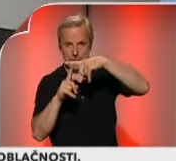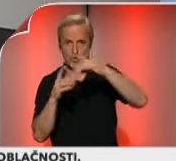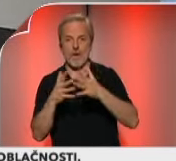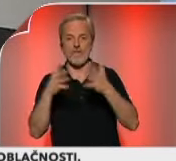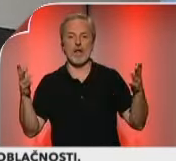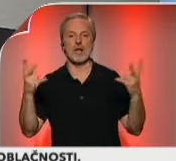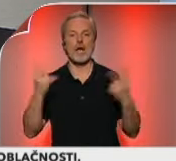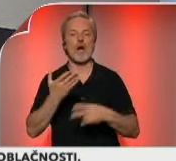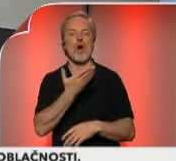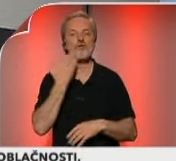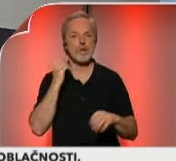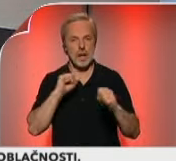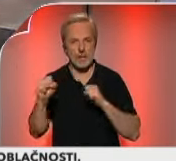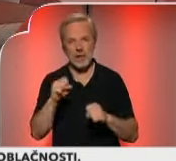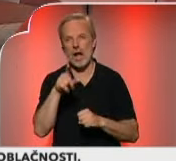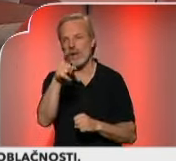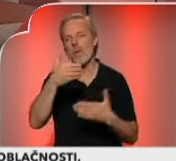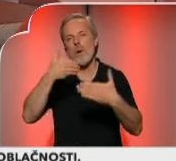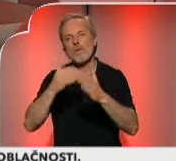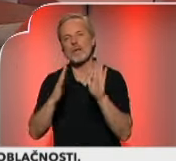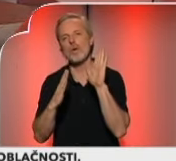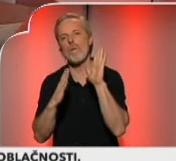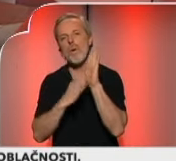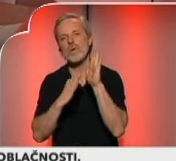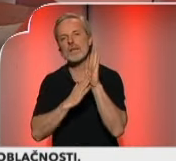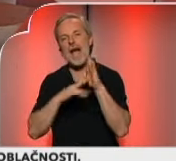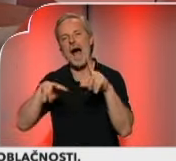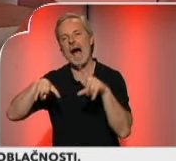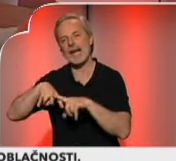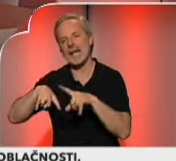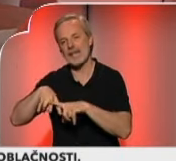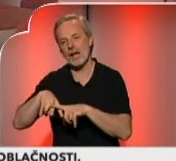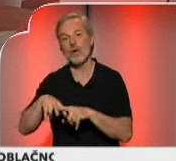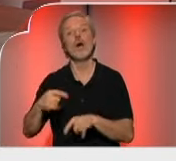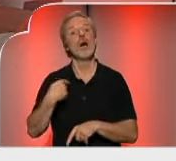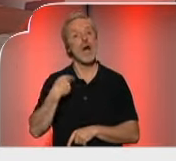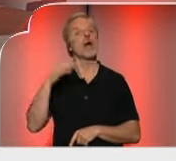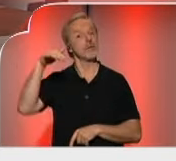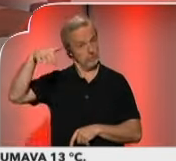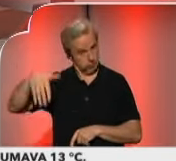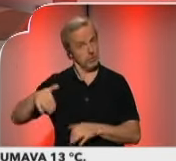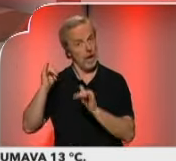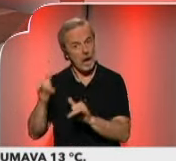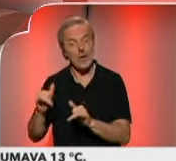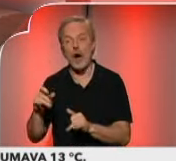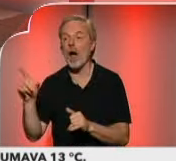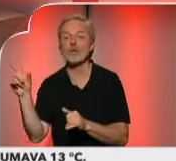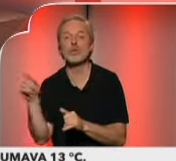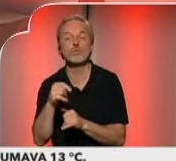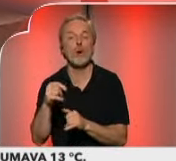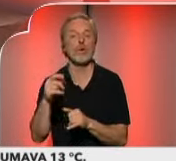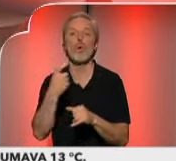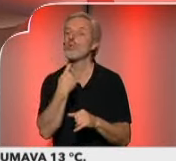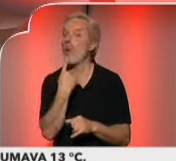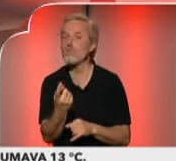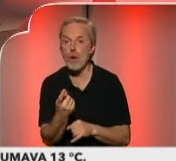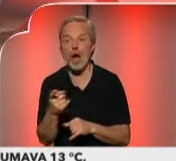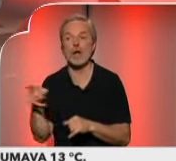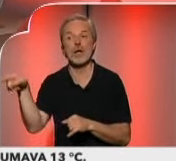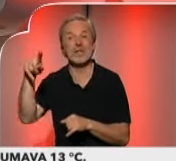Ano já se vás ptám jestli to bylo Monte Já jsem tam byl ale s těmito lidmi jsem se nikdy nepotkal čili je to